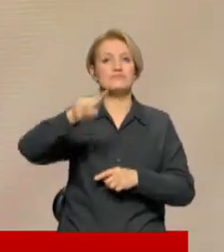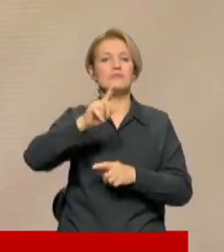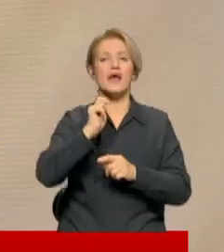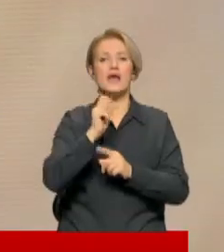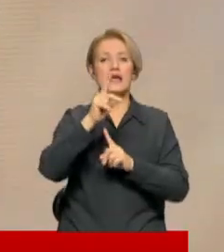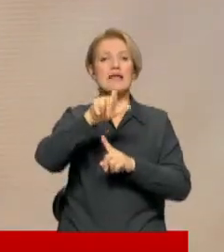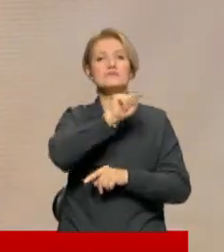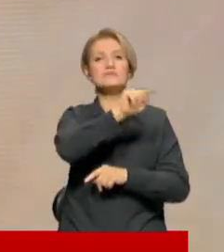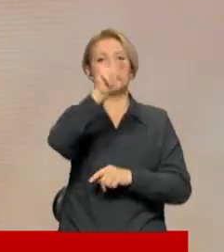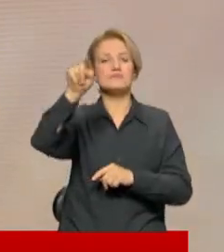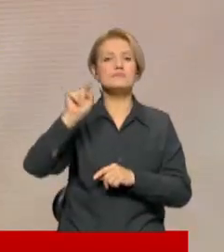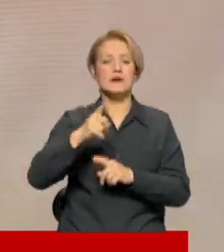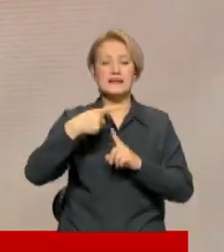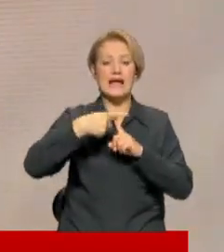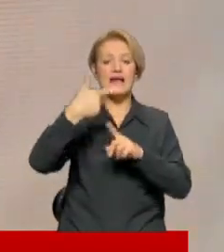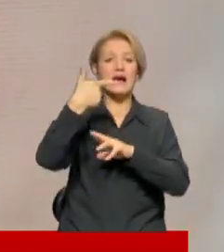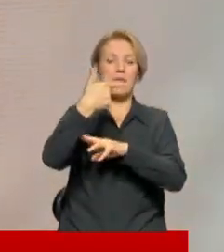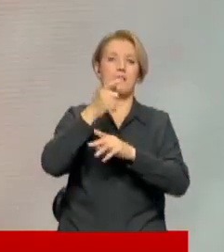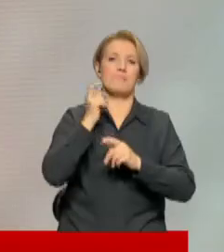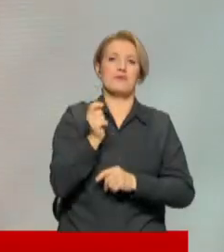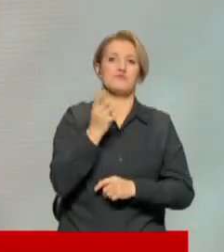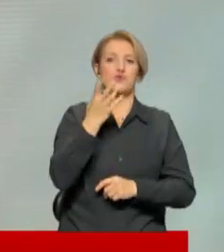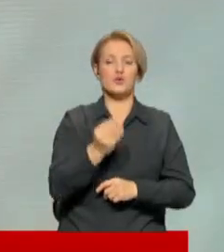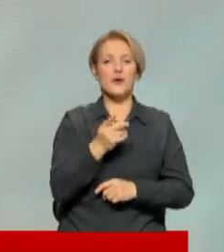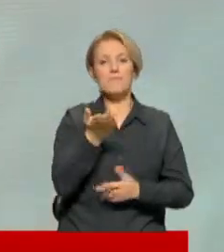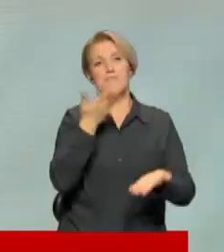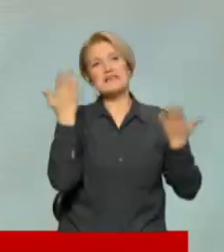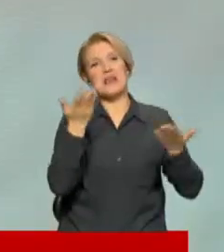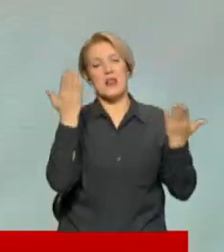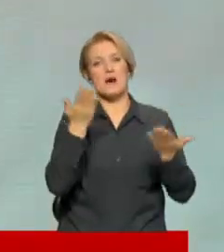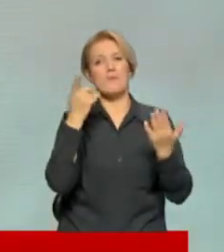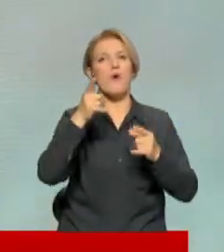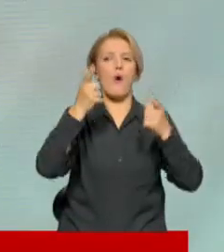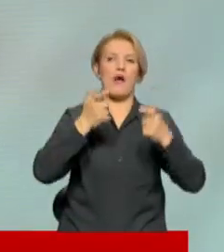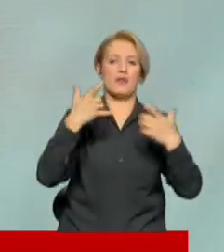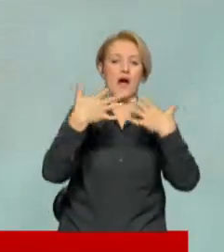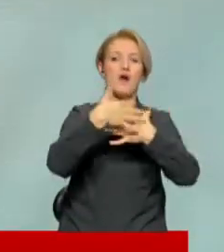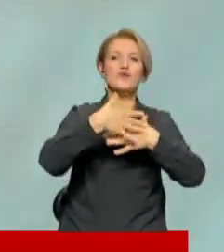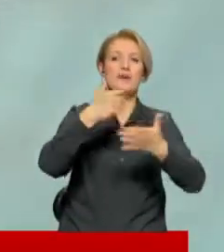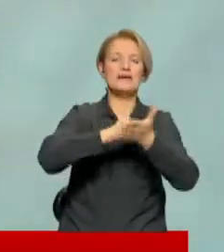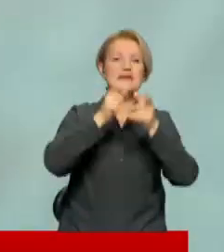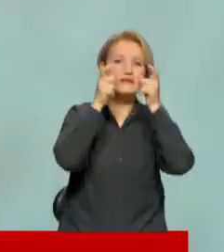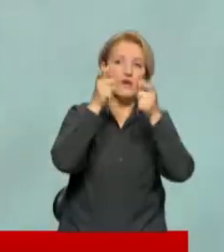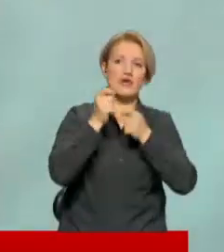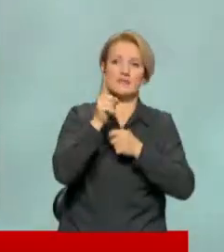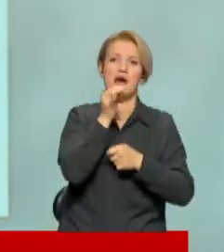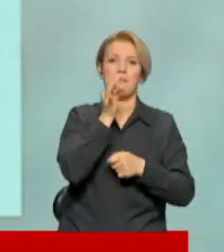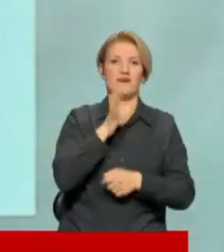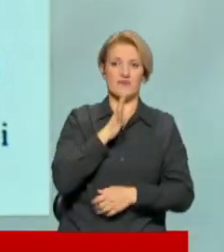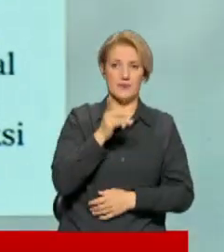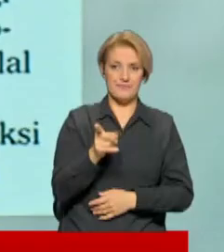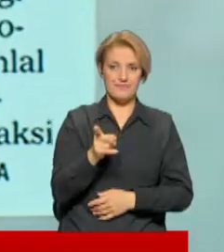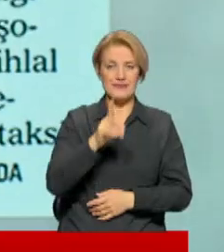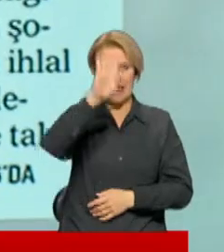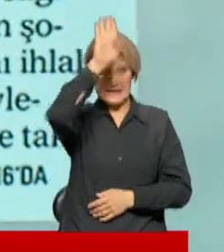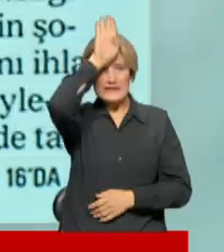zorunlu olacak yolcuyu zorla indirdi ceza yedi Mesela işte bakın orada akşam gazetesinde dikkat çektiği bir haber var